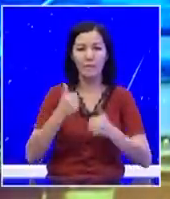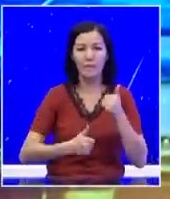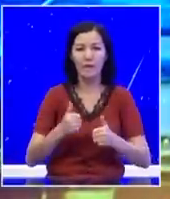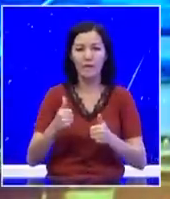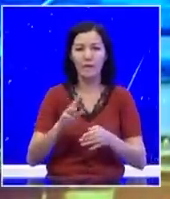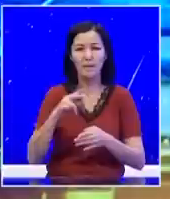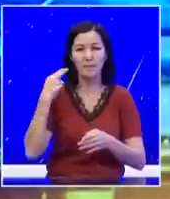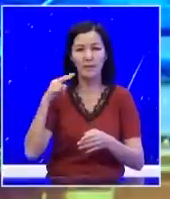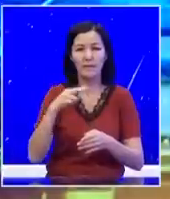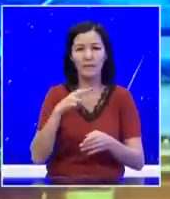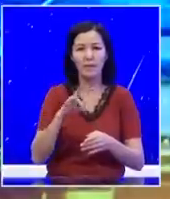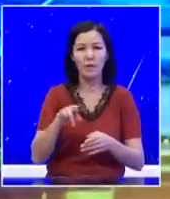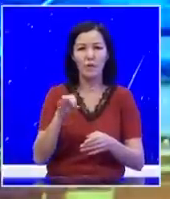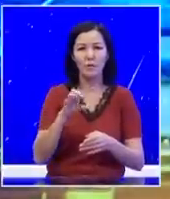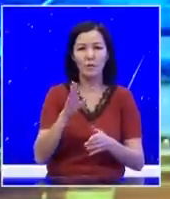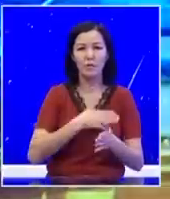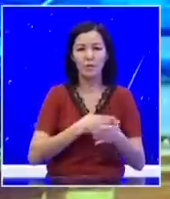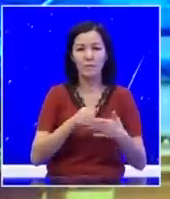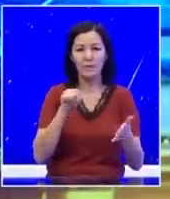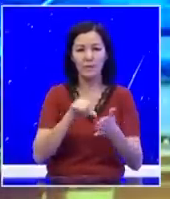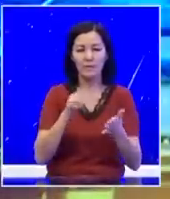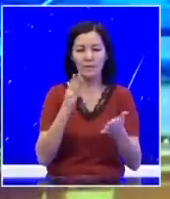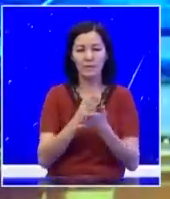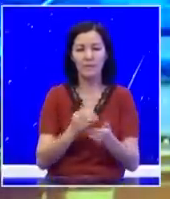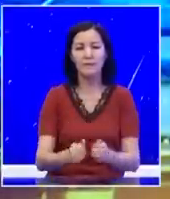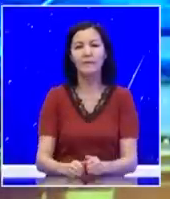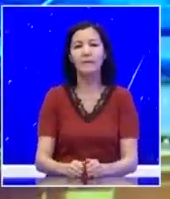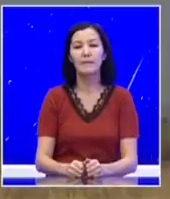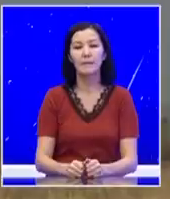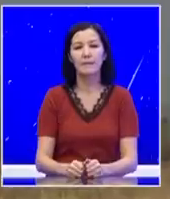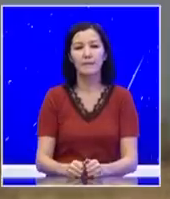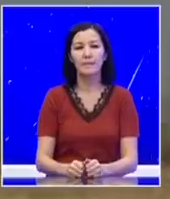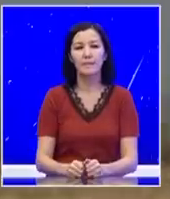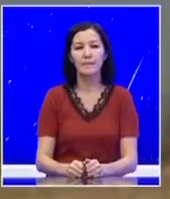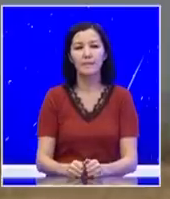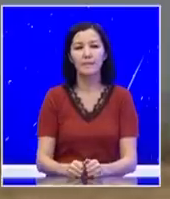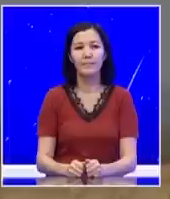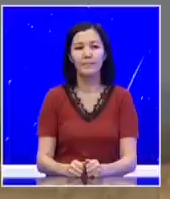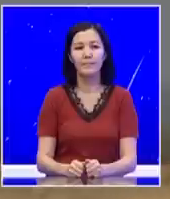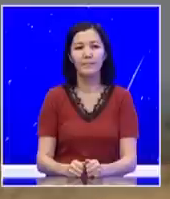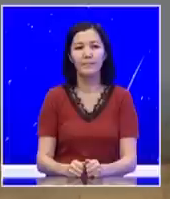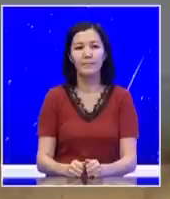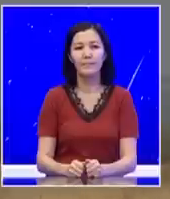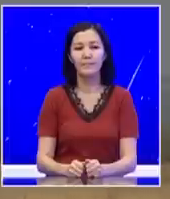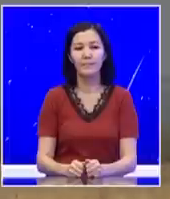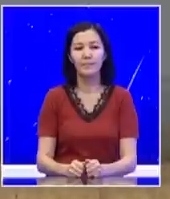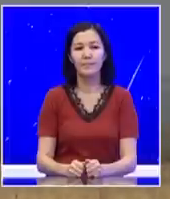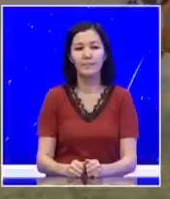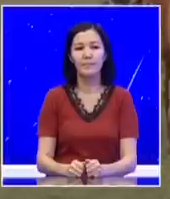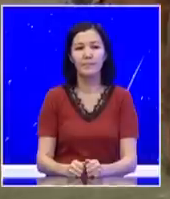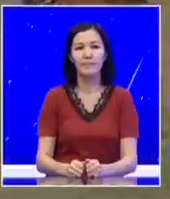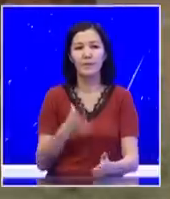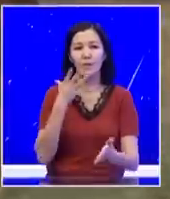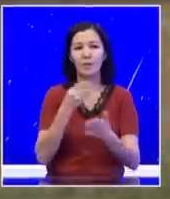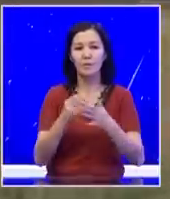Рүстем Досжанов та бұл істе белсенділердің біріне айналған. Жүре бер, жүре бер. Пасадкеде де тұра бер. Қорқпа. Жүр. Екі